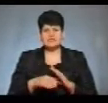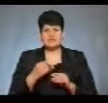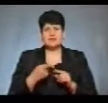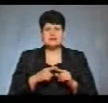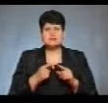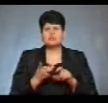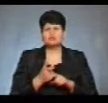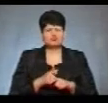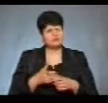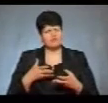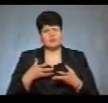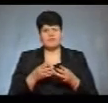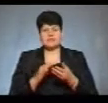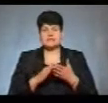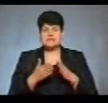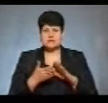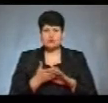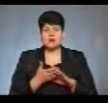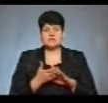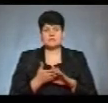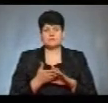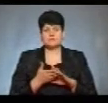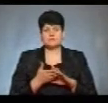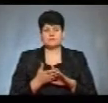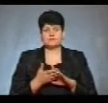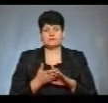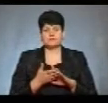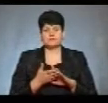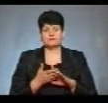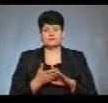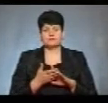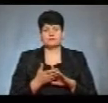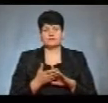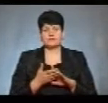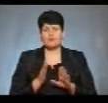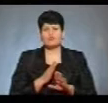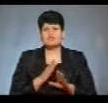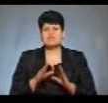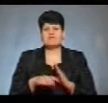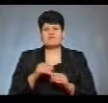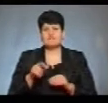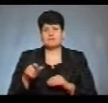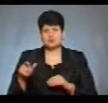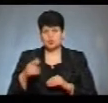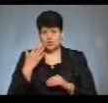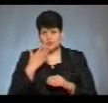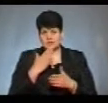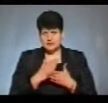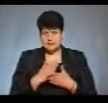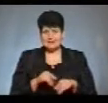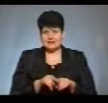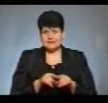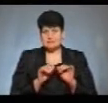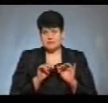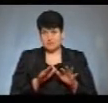дуже впливає на ситуацію, власне, на, ну, скажімо, в поведінці виборців. Тому що коли відбуваються подібні речі,